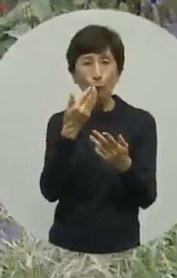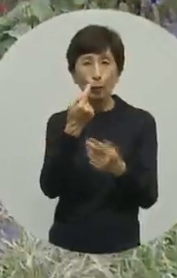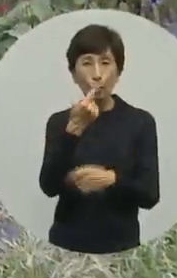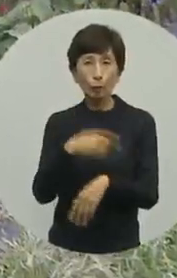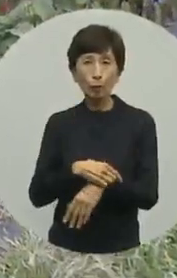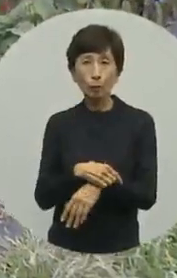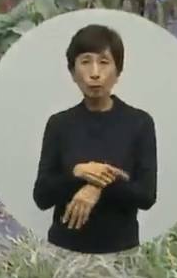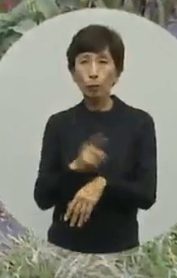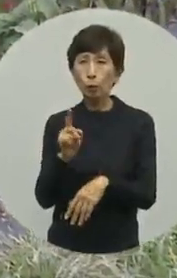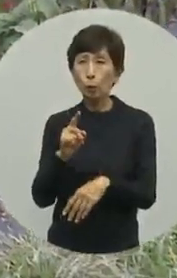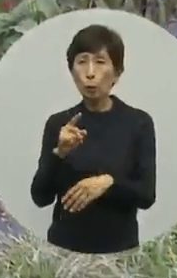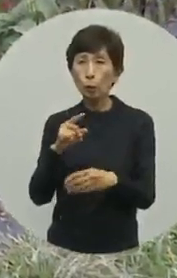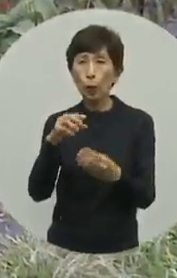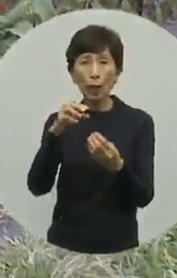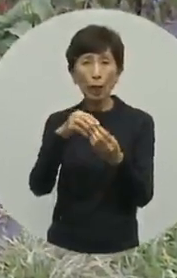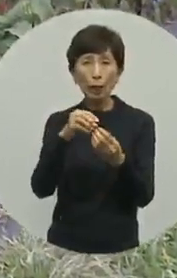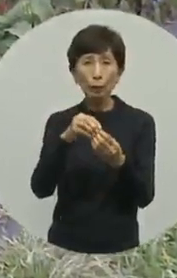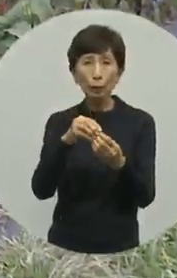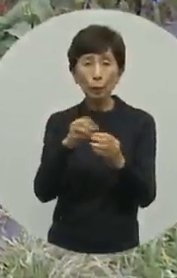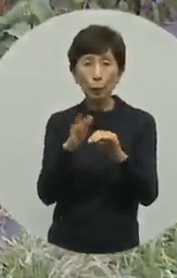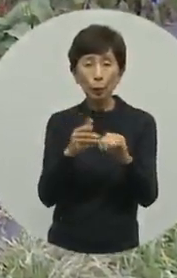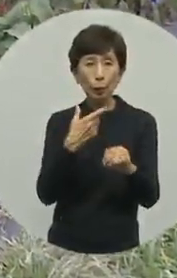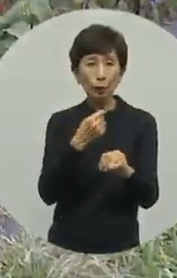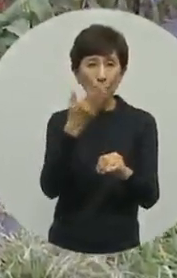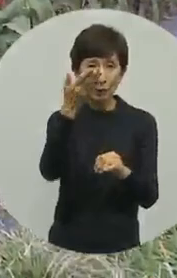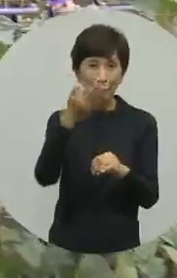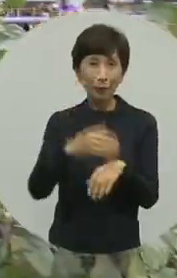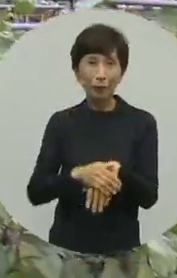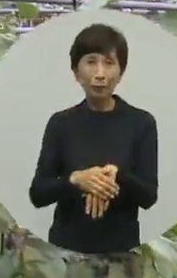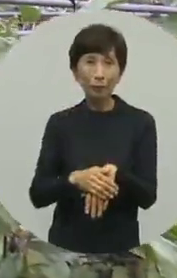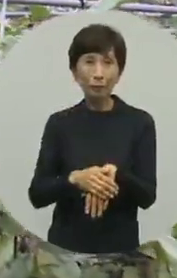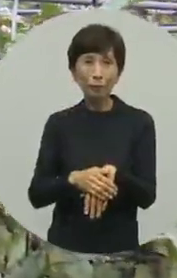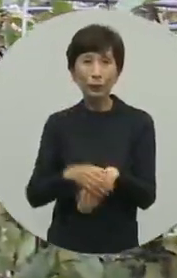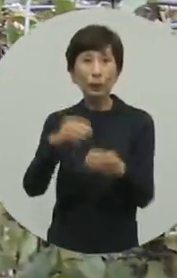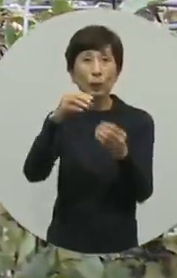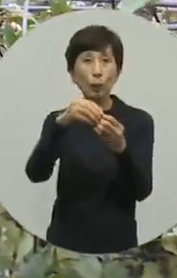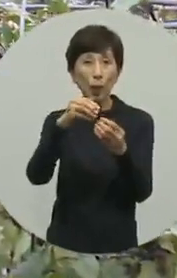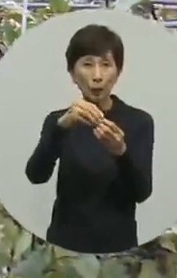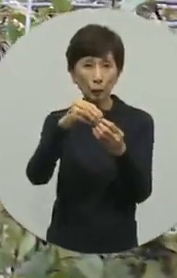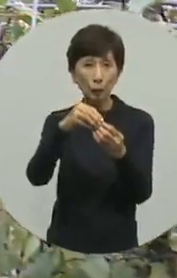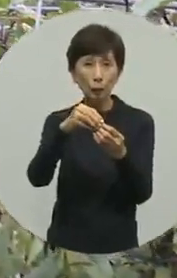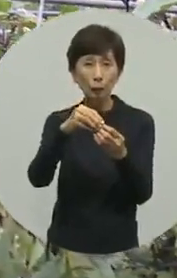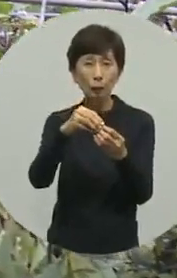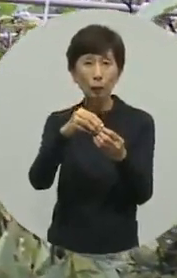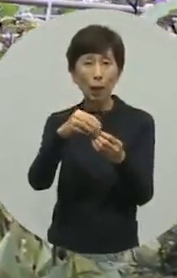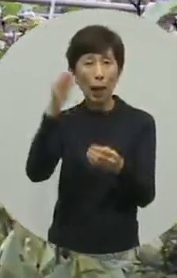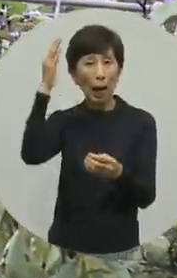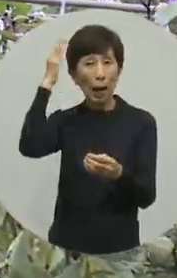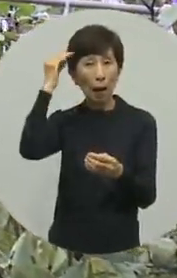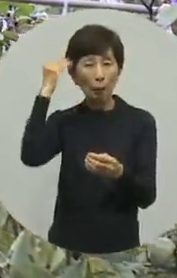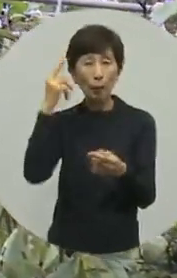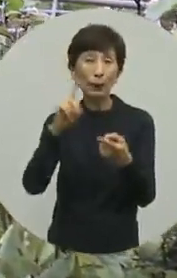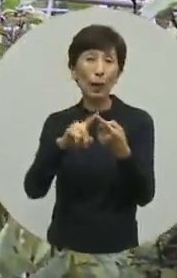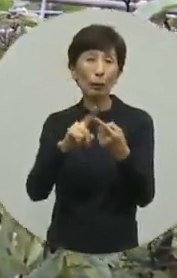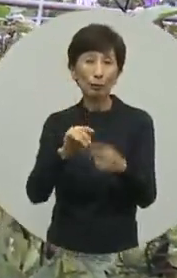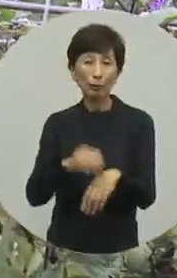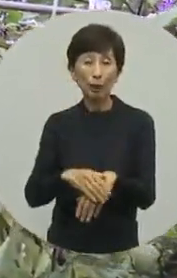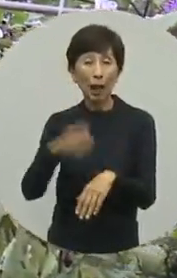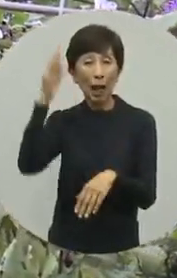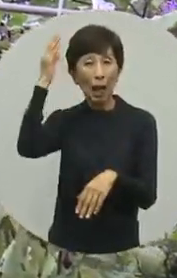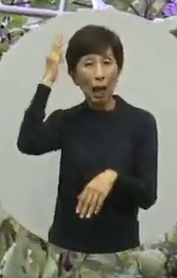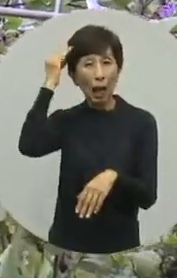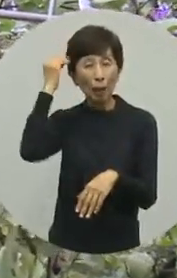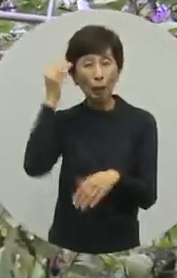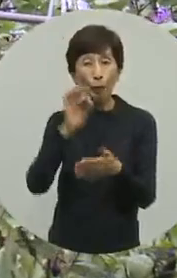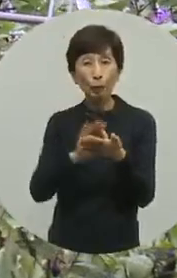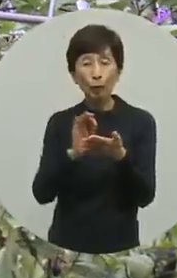の料理が好きですか？ どんなナスの料理、ナスはやっぱ油に合うんで、できれば油を通した